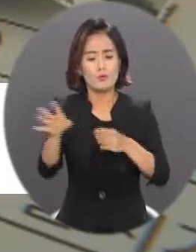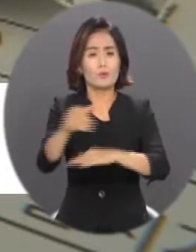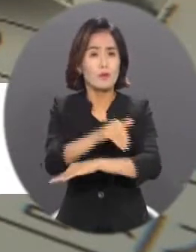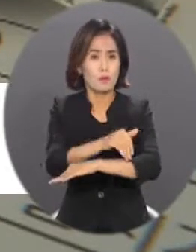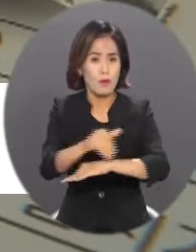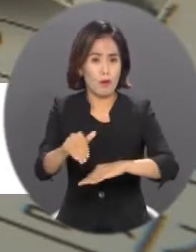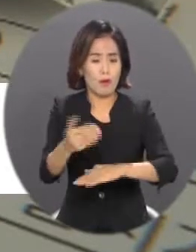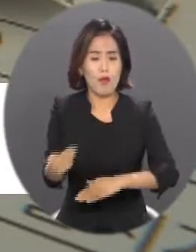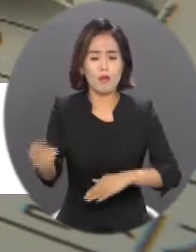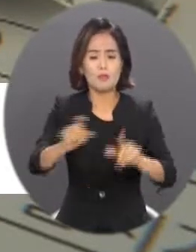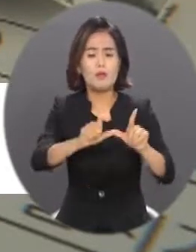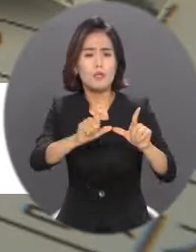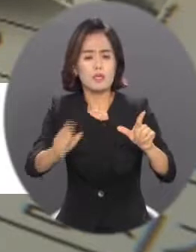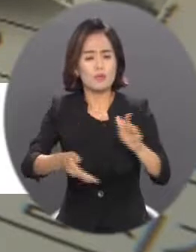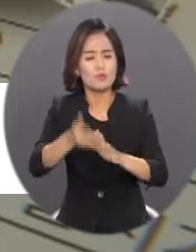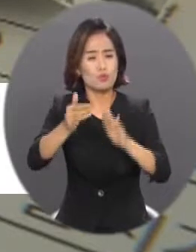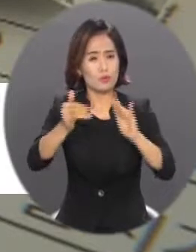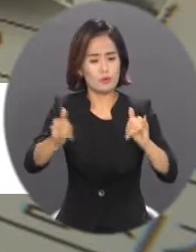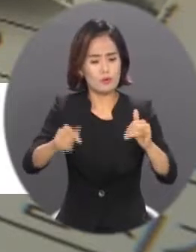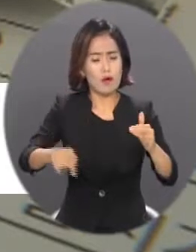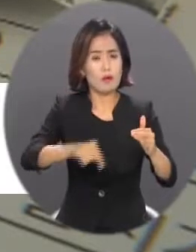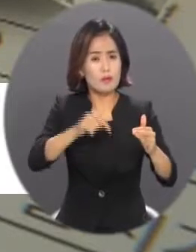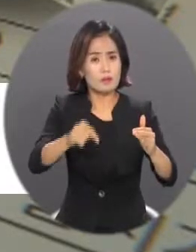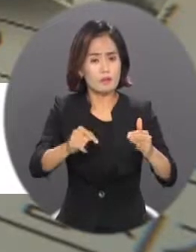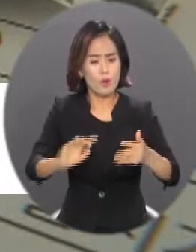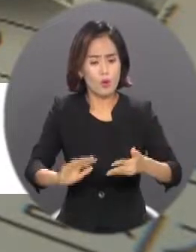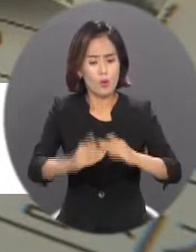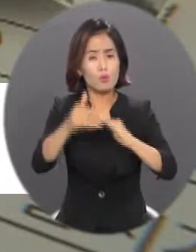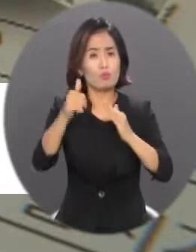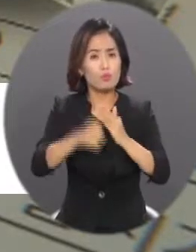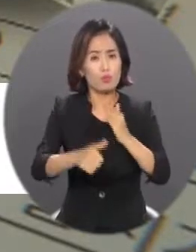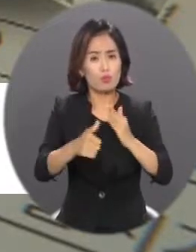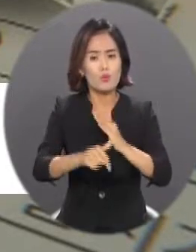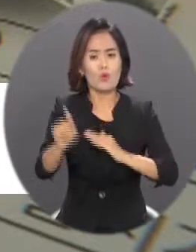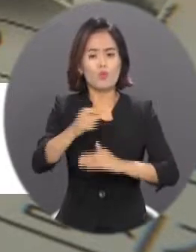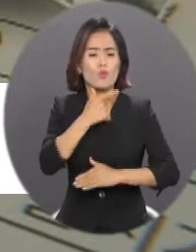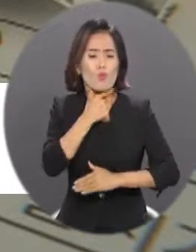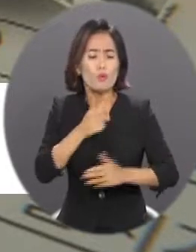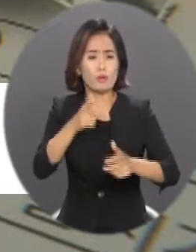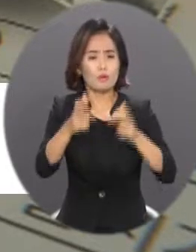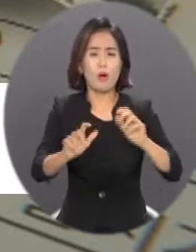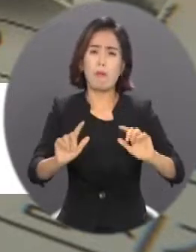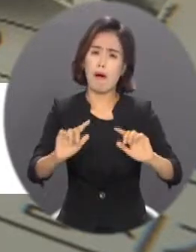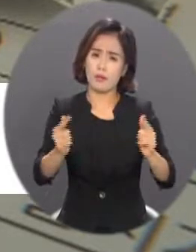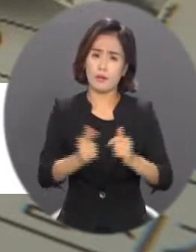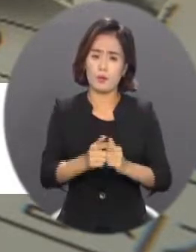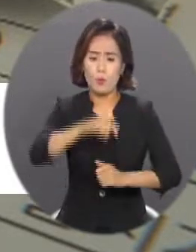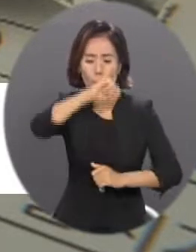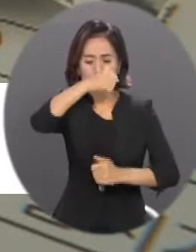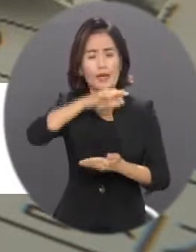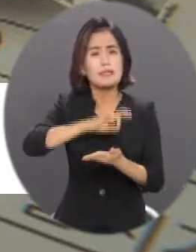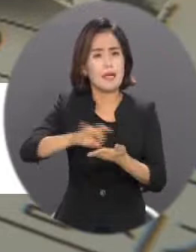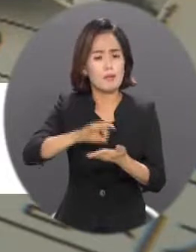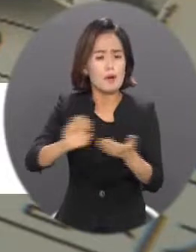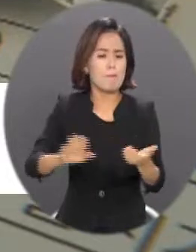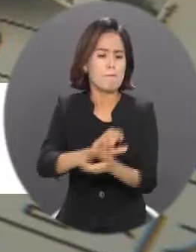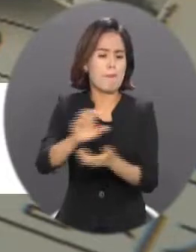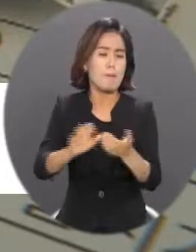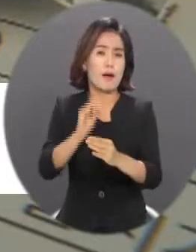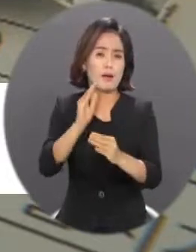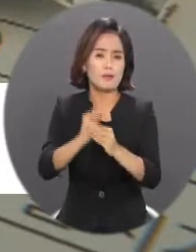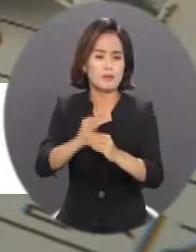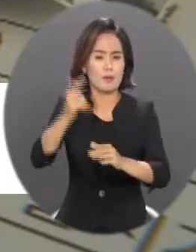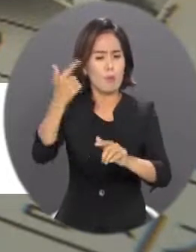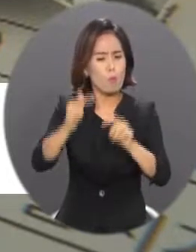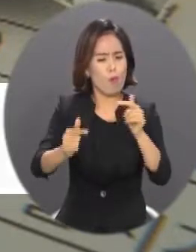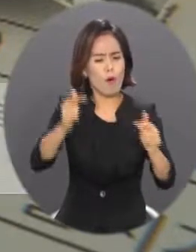예정인데요. 하지만 일부 주민들 사이에서는 조형물 세우는 게 무슨 숙원 사업이겠냐며 예산 낭비 논란이 나오는 등